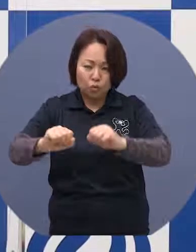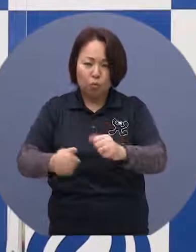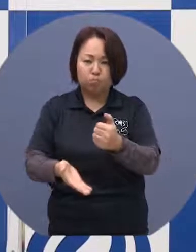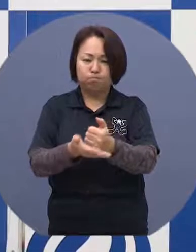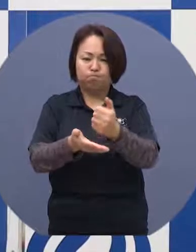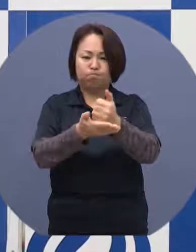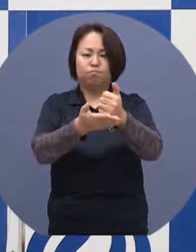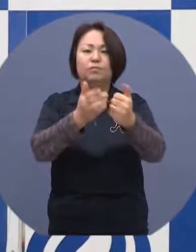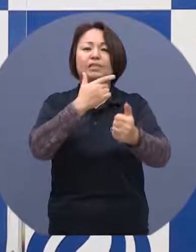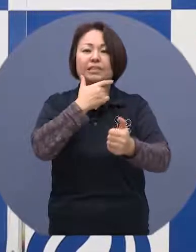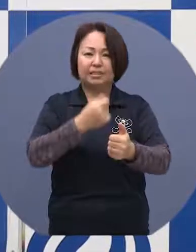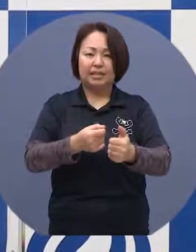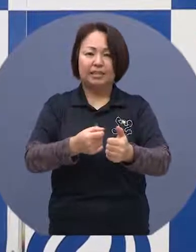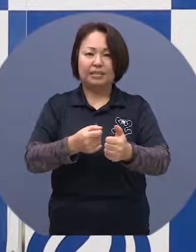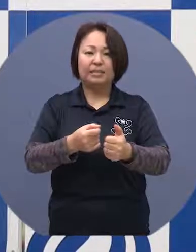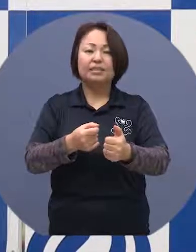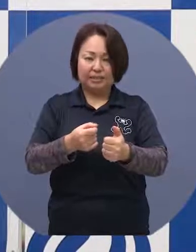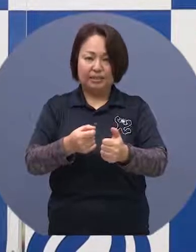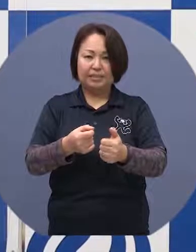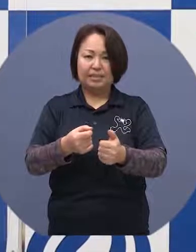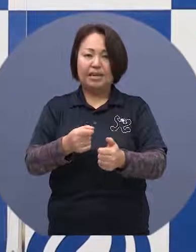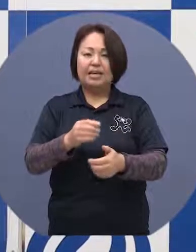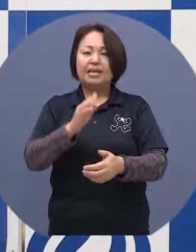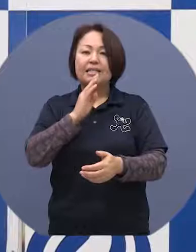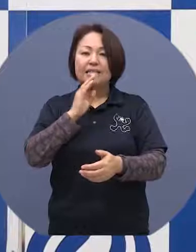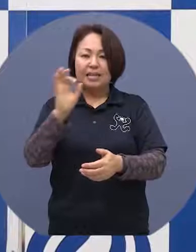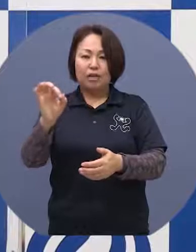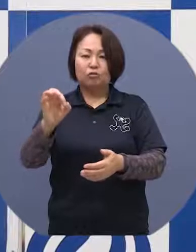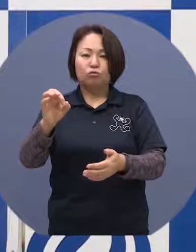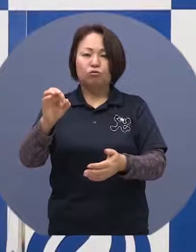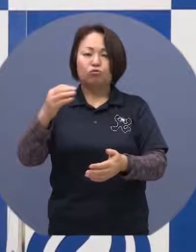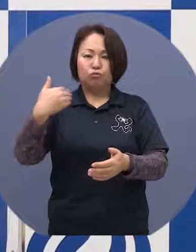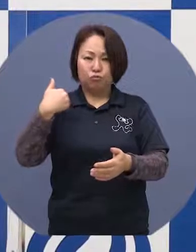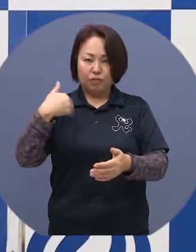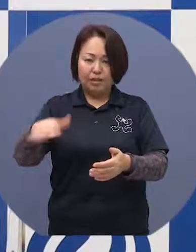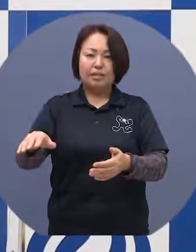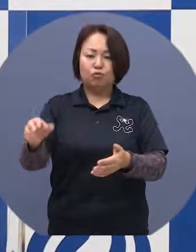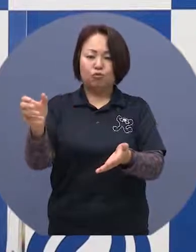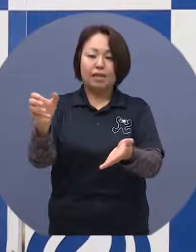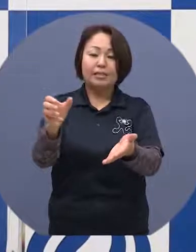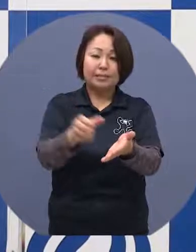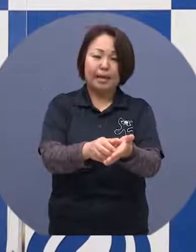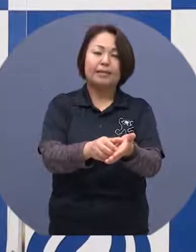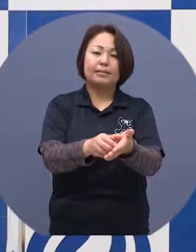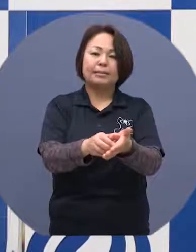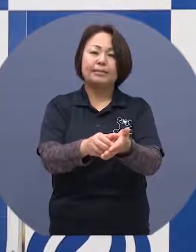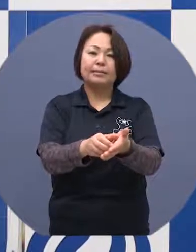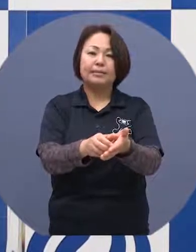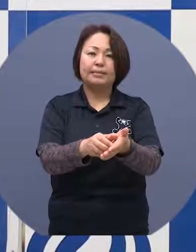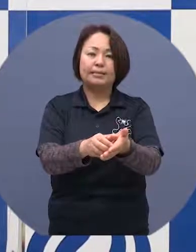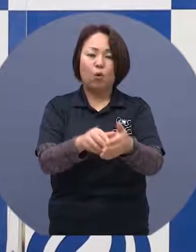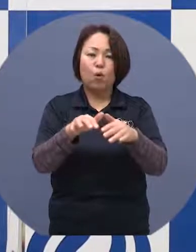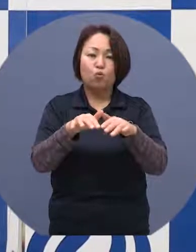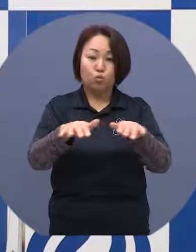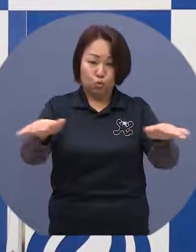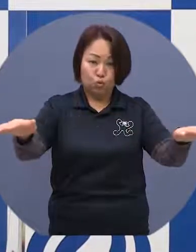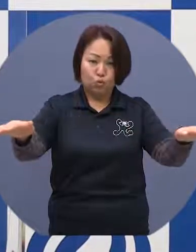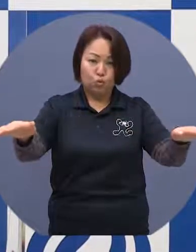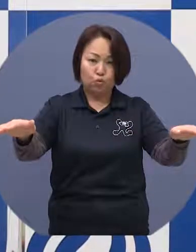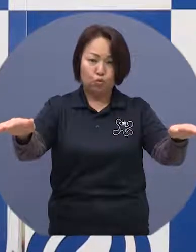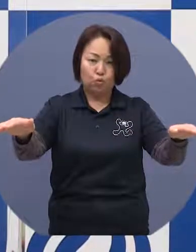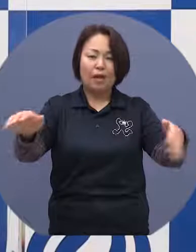てキャッシュレス決済というまさに新しい生活様式これの普及定着